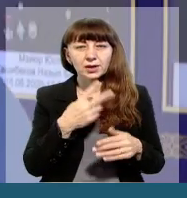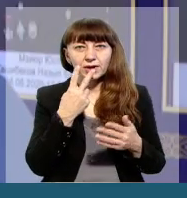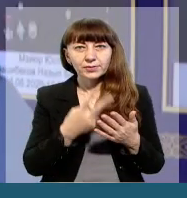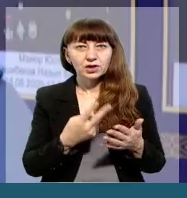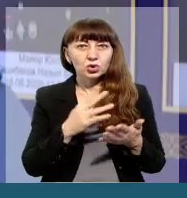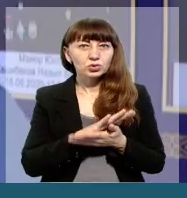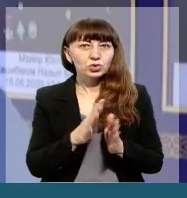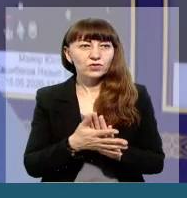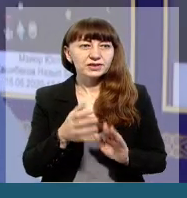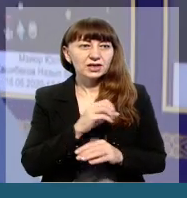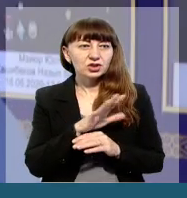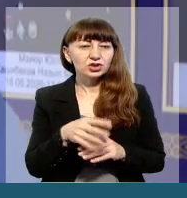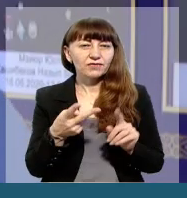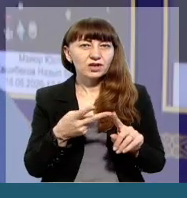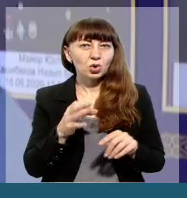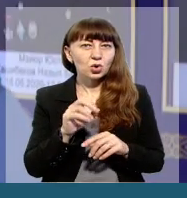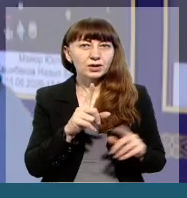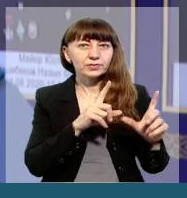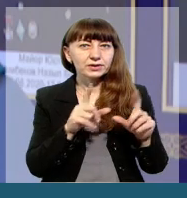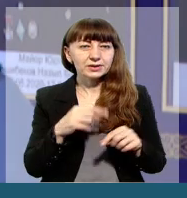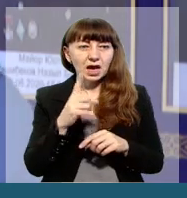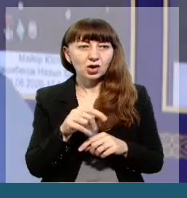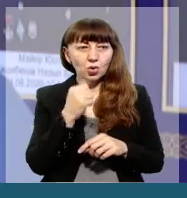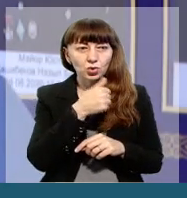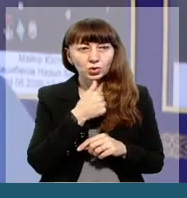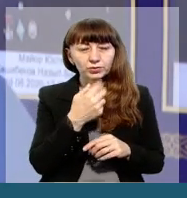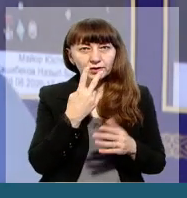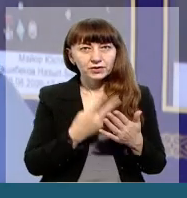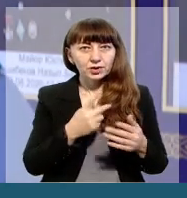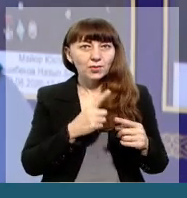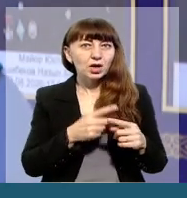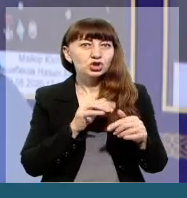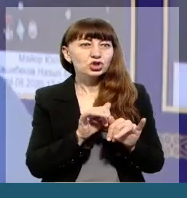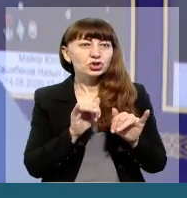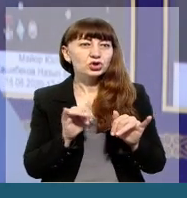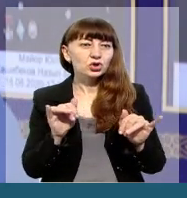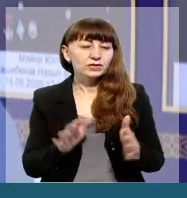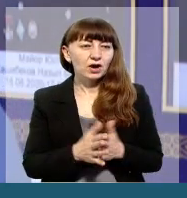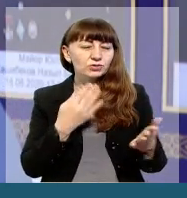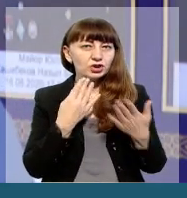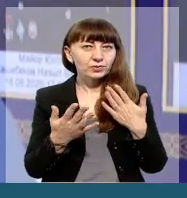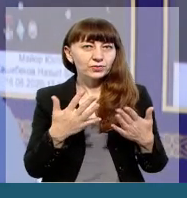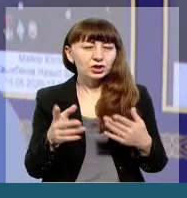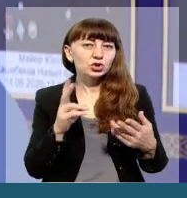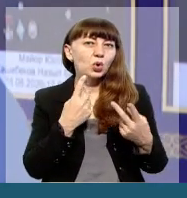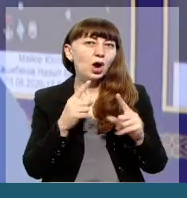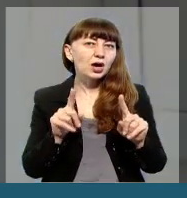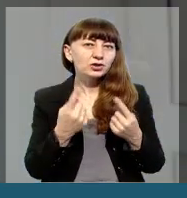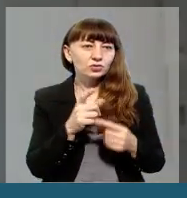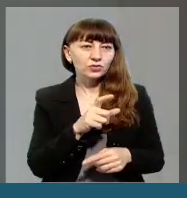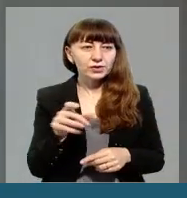условия содержания. Это второе посещение родственников за год. Мы видим положительную динамику в общении между заключенными и